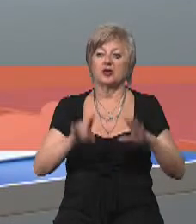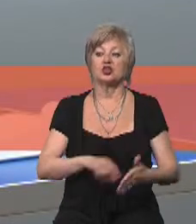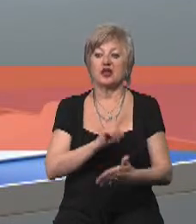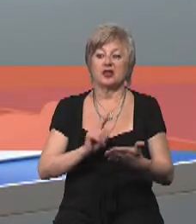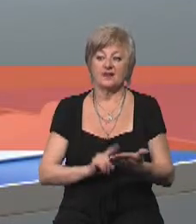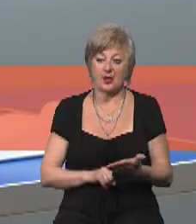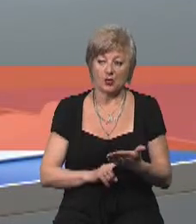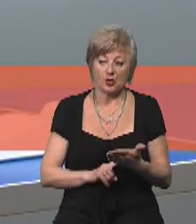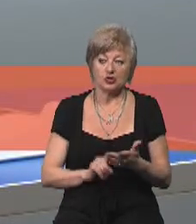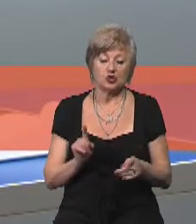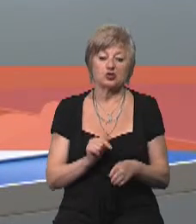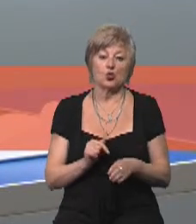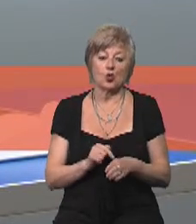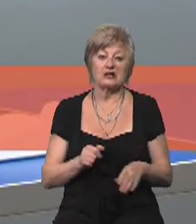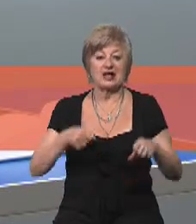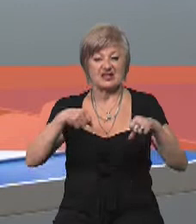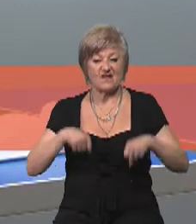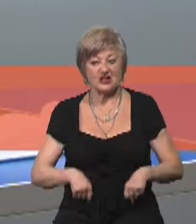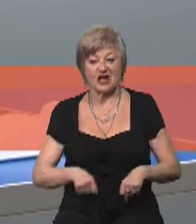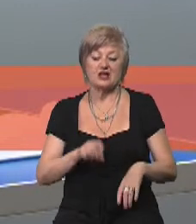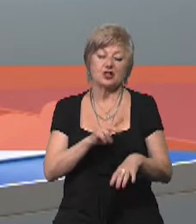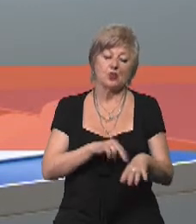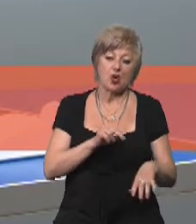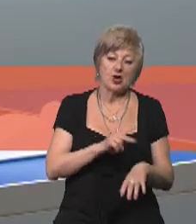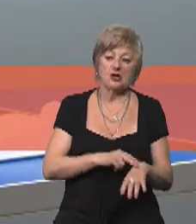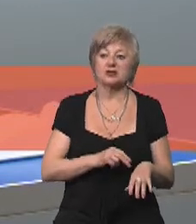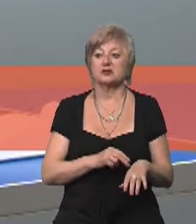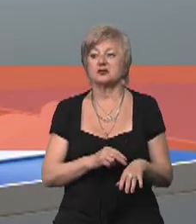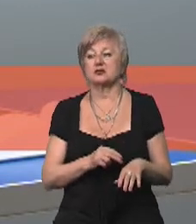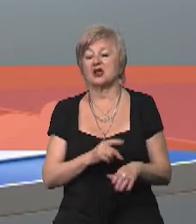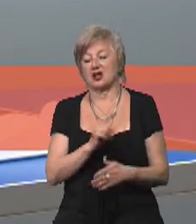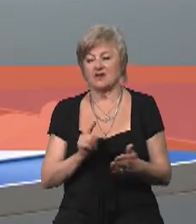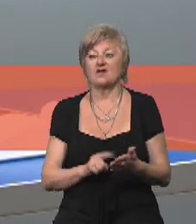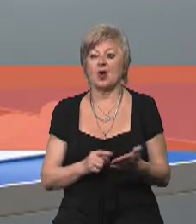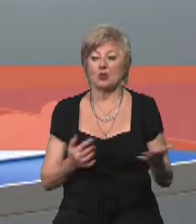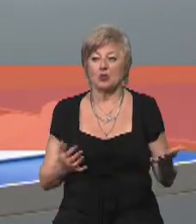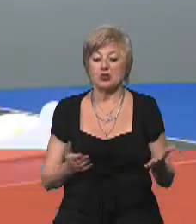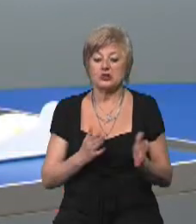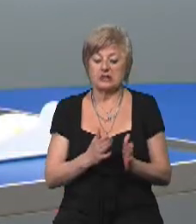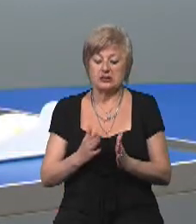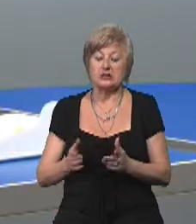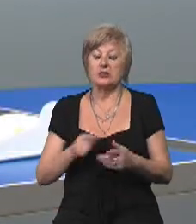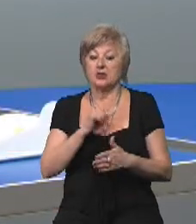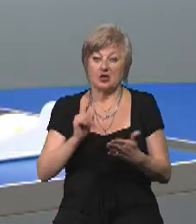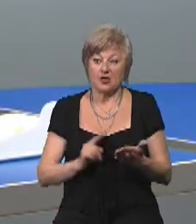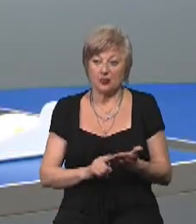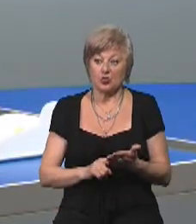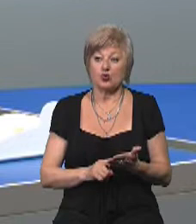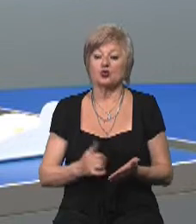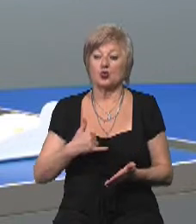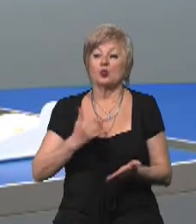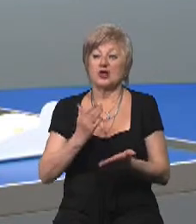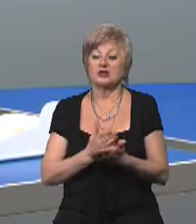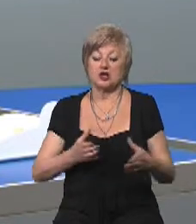питань, що стосується там влади, поліції або якихось таких питань, системних питань, і, бо в нас є